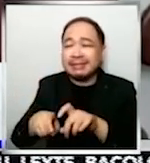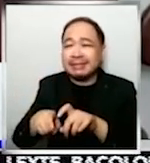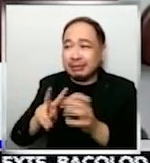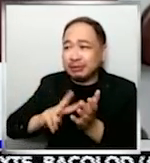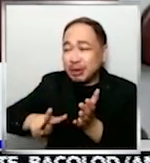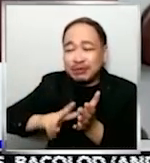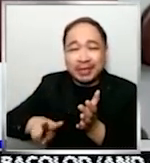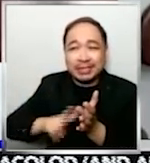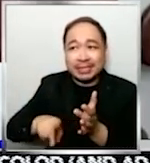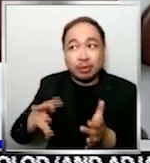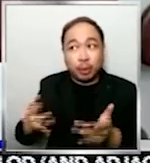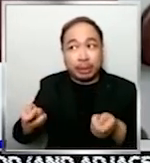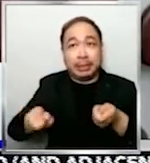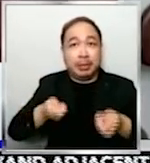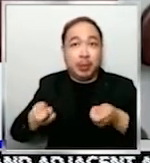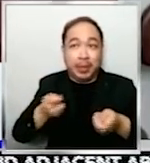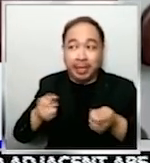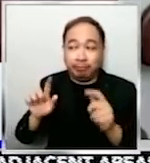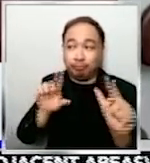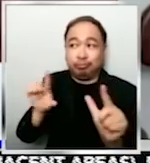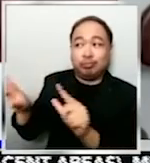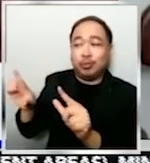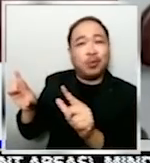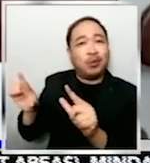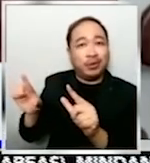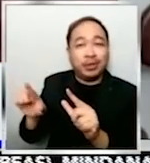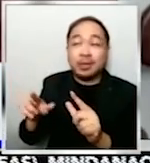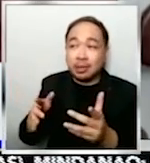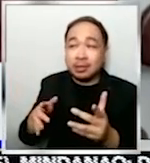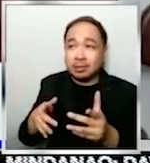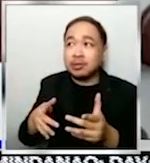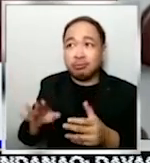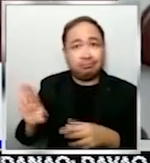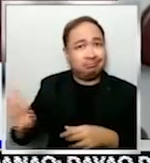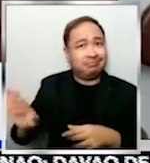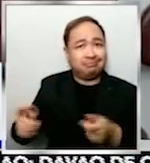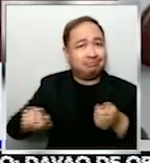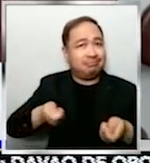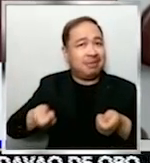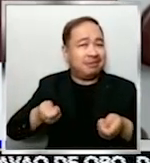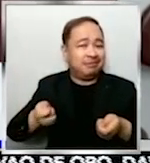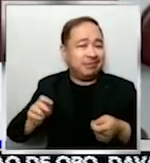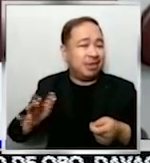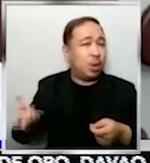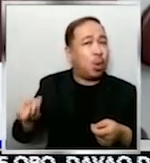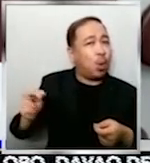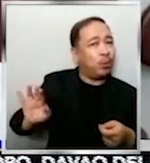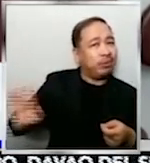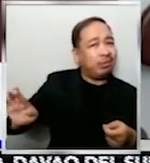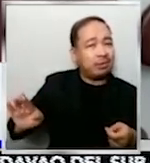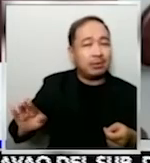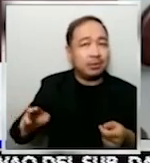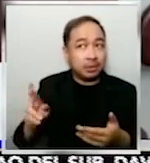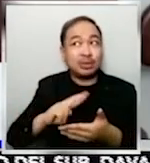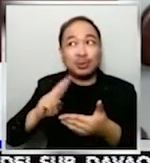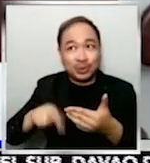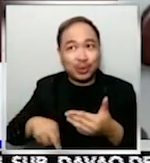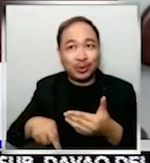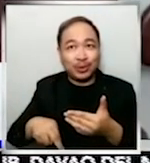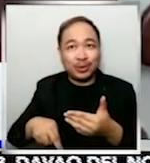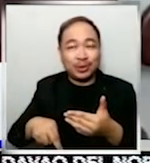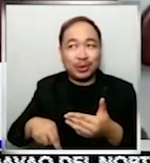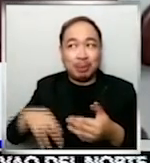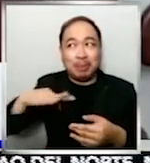manipulated, and managed by them. But the results, as expected, would